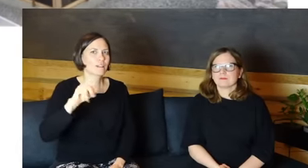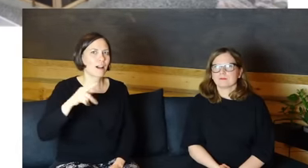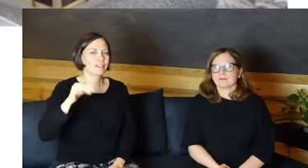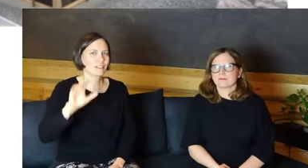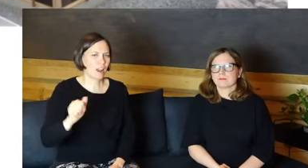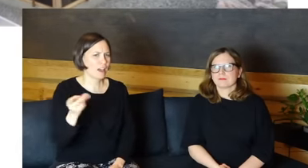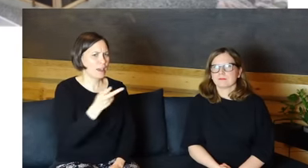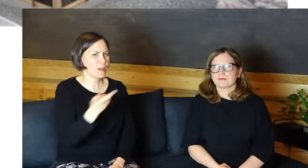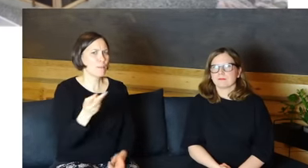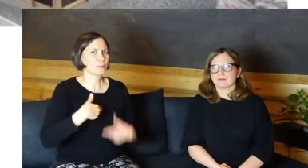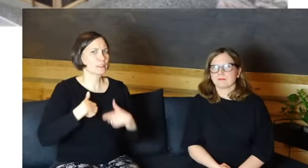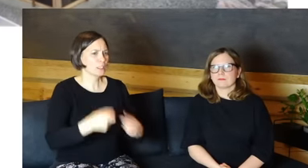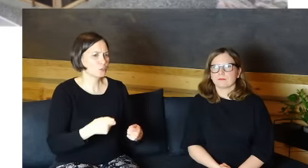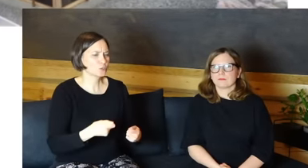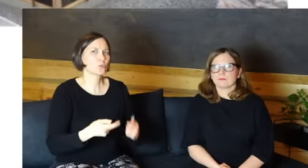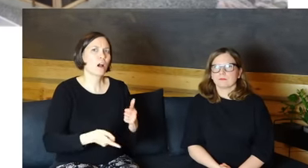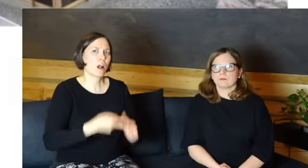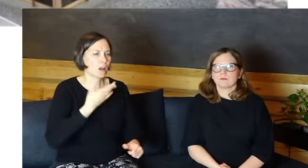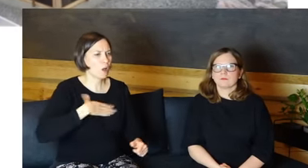perustusten teosta?